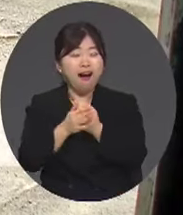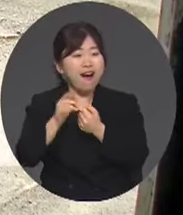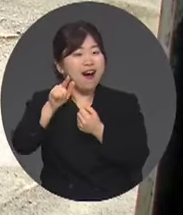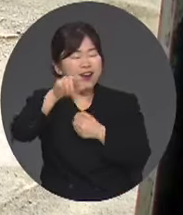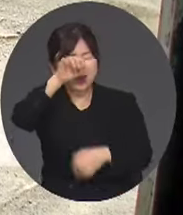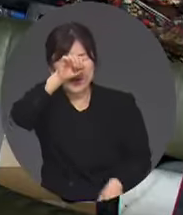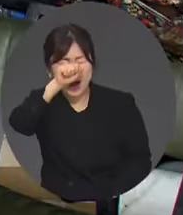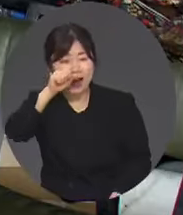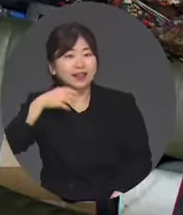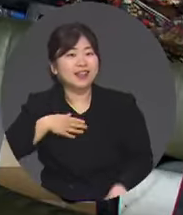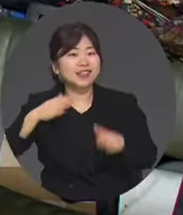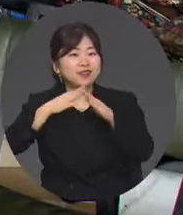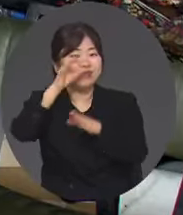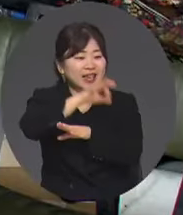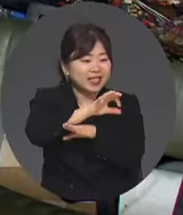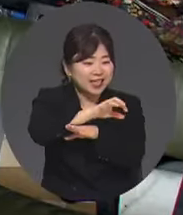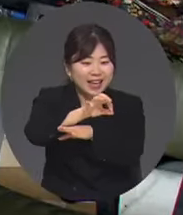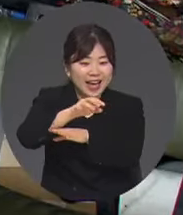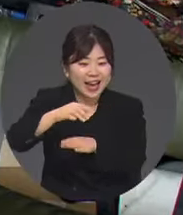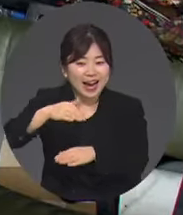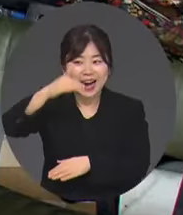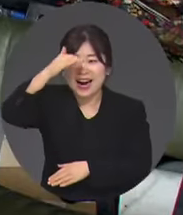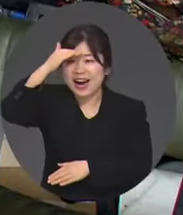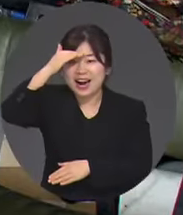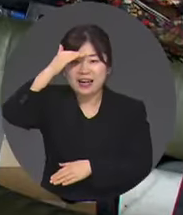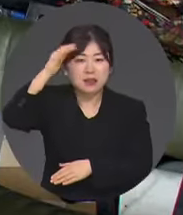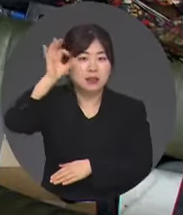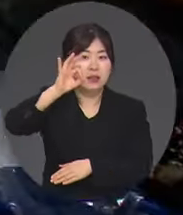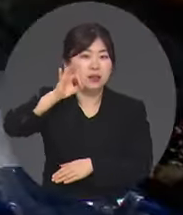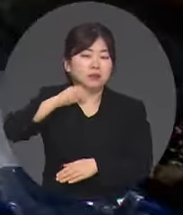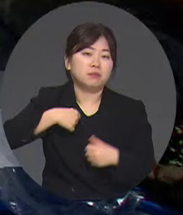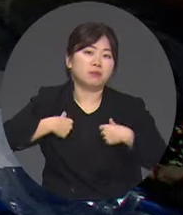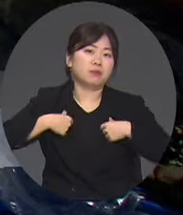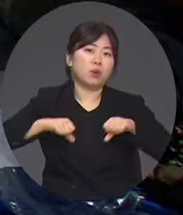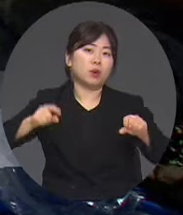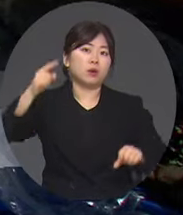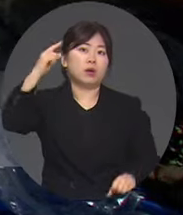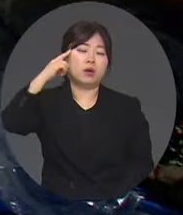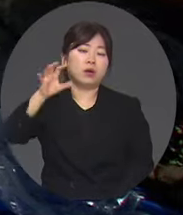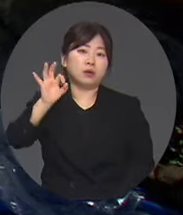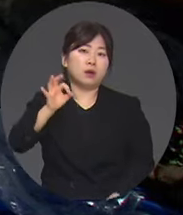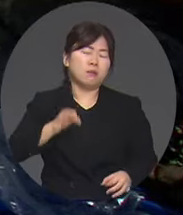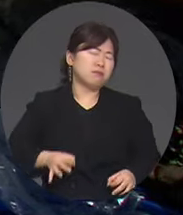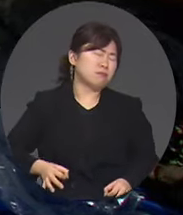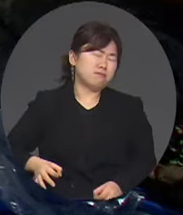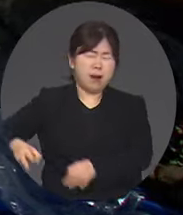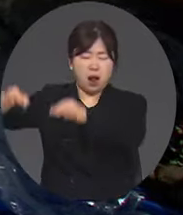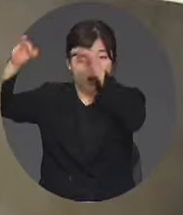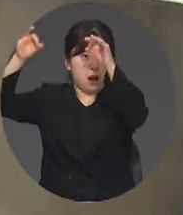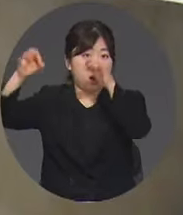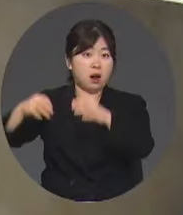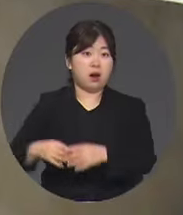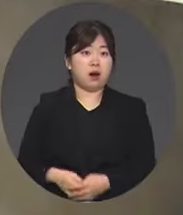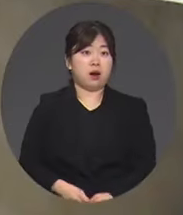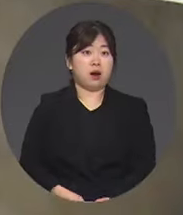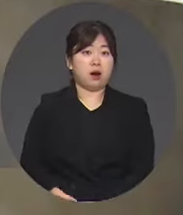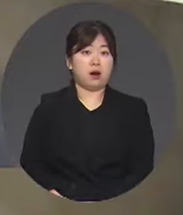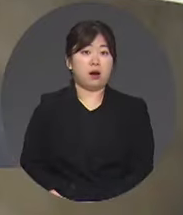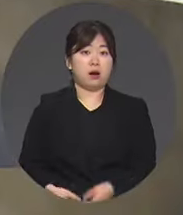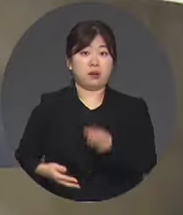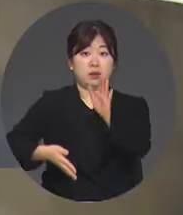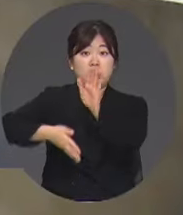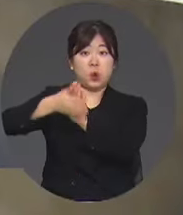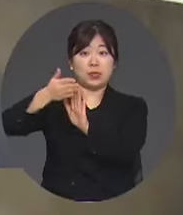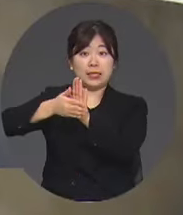빈집 구매에 나섰다가 포기했습니다. 매매 가격이 예상보다 너무 높았기 때문입니다.